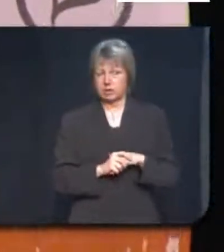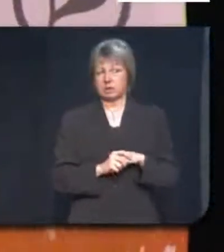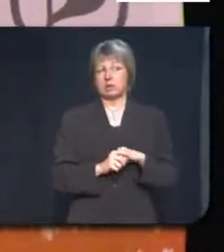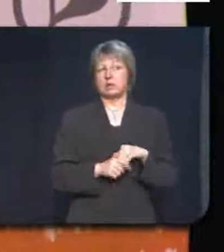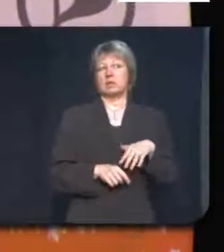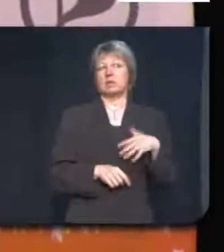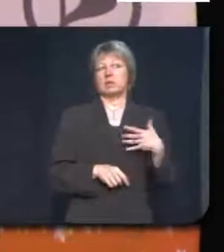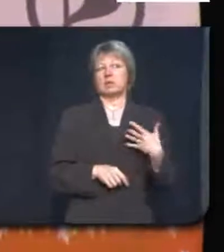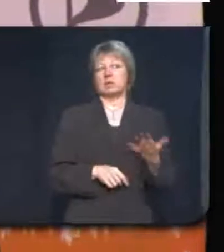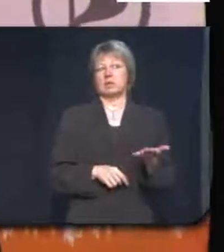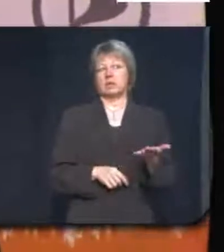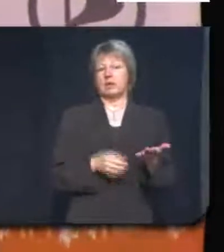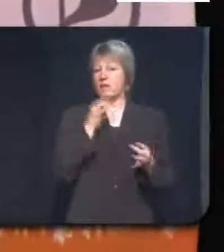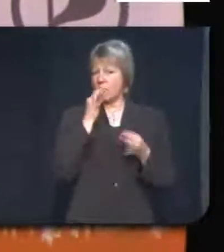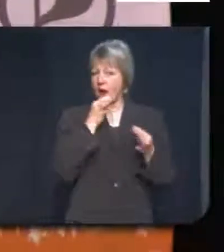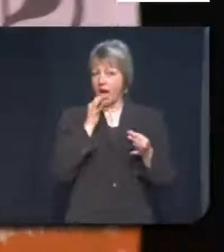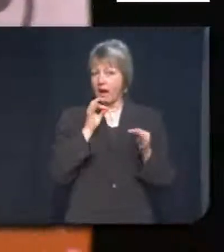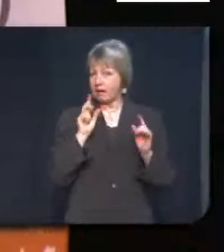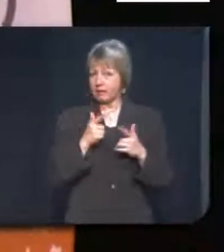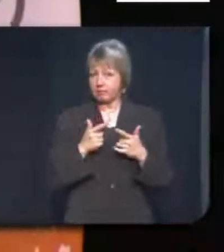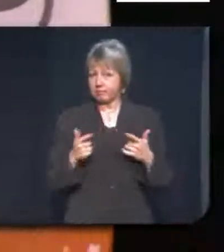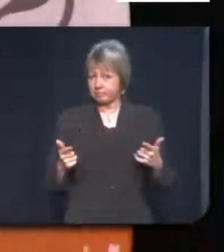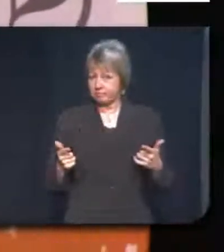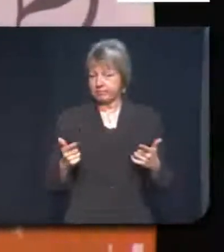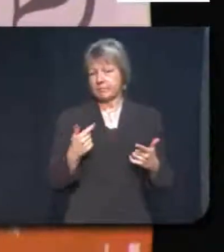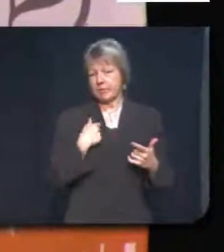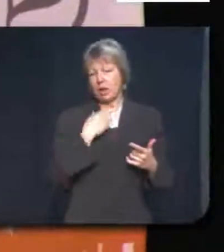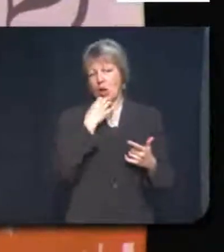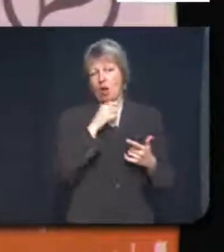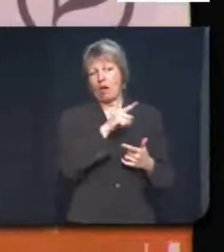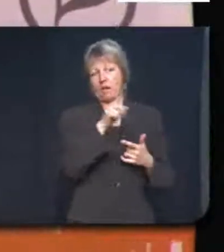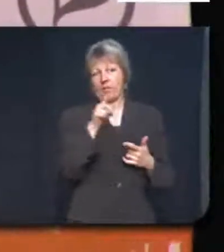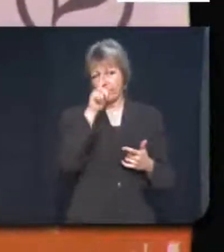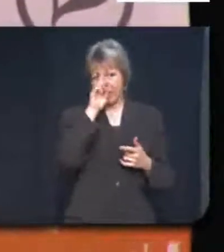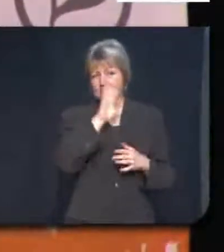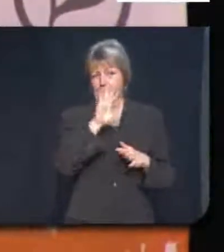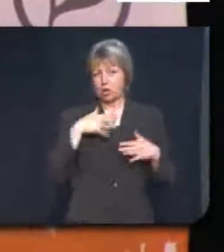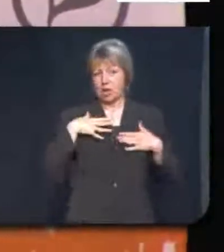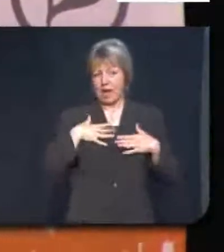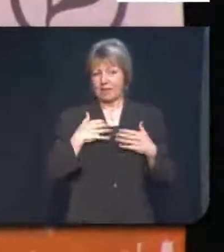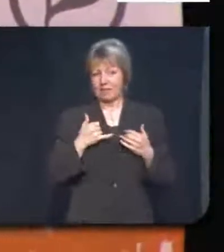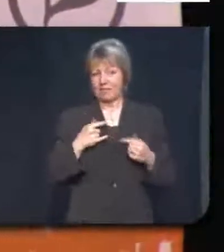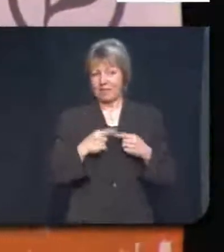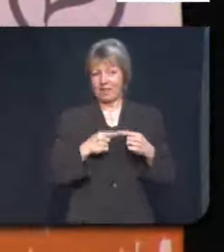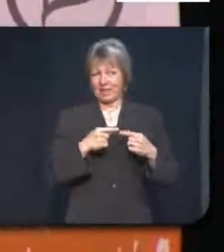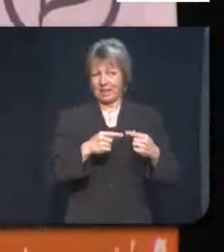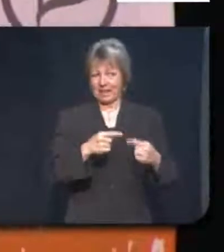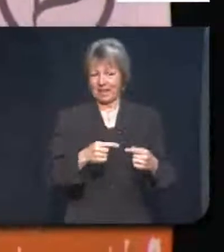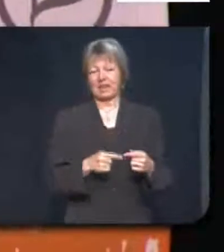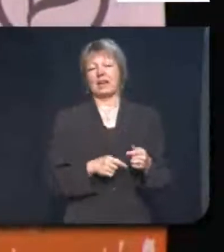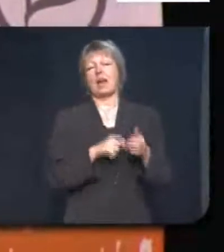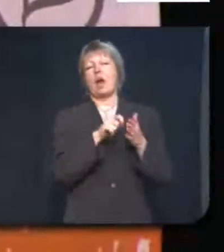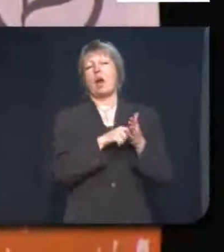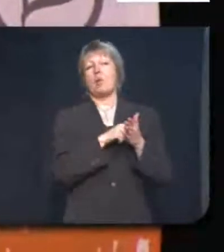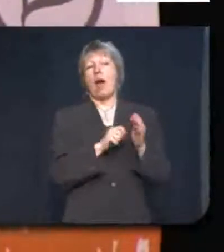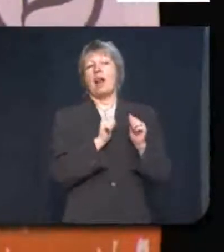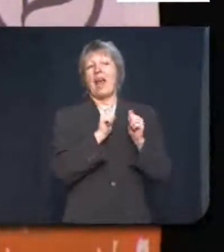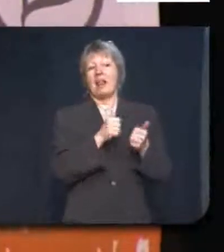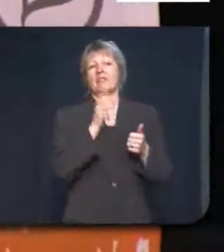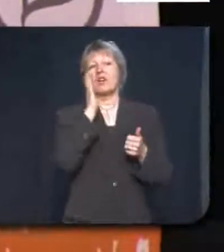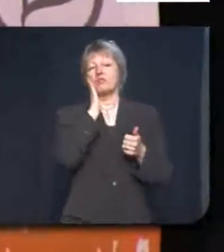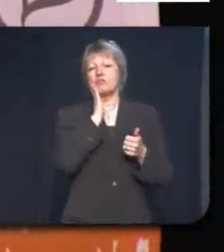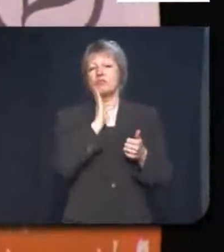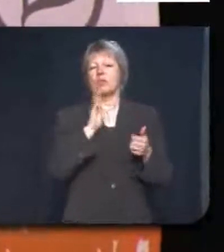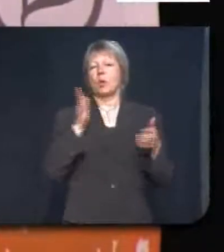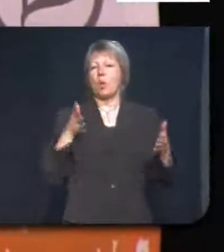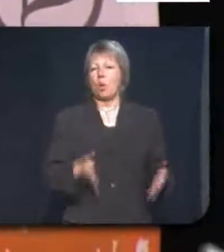sie keine Fragen mehr wunderbar ich hoffe ihr wisst wirklich was ihr tut Wahlhelfer bitte öffnet die Urnen